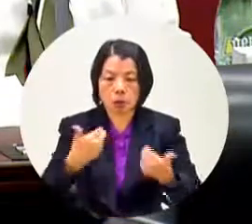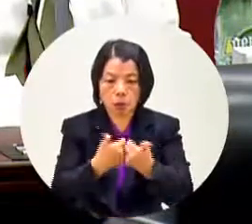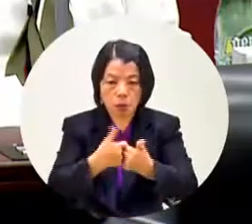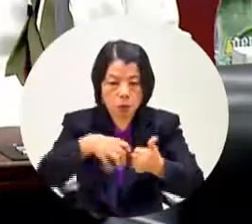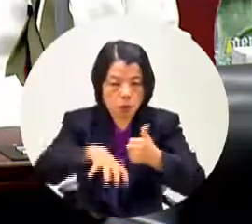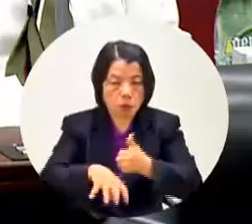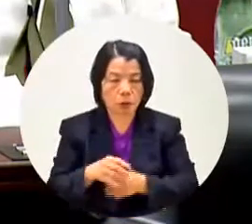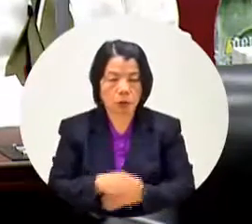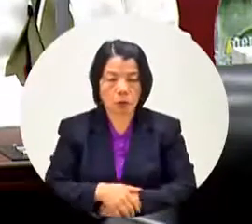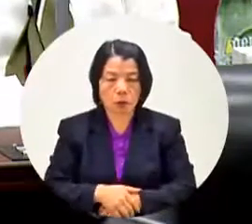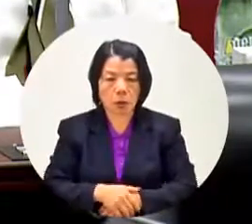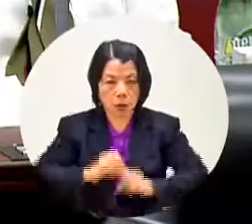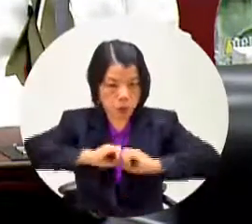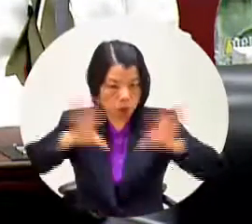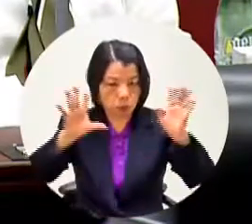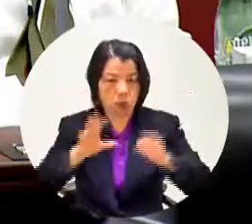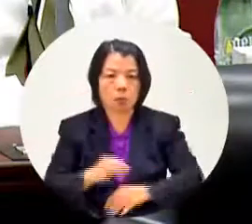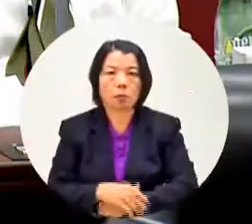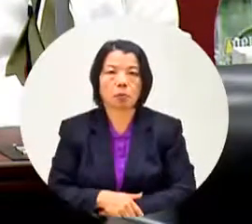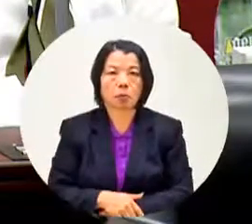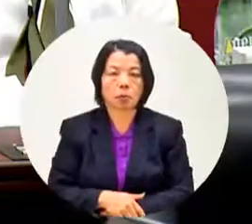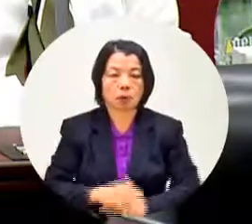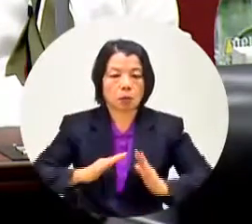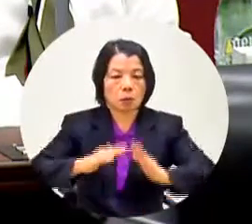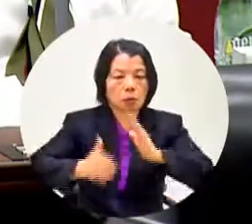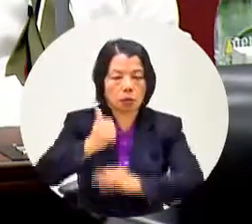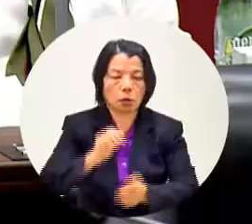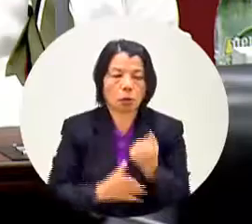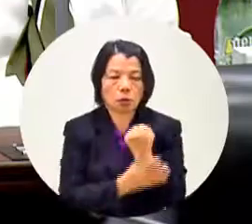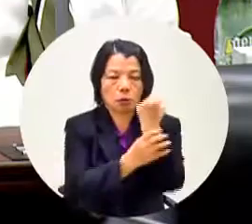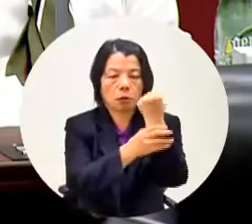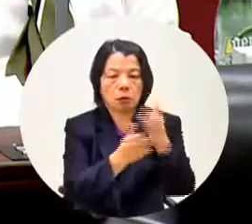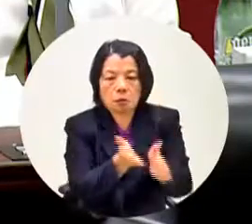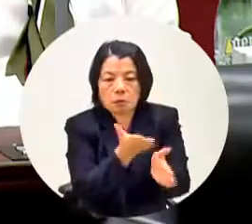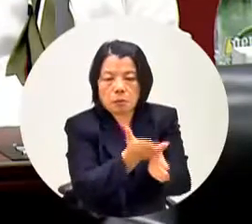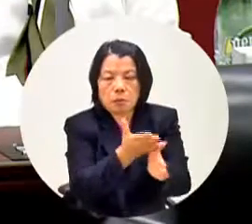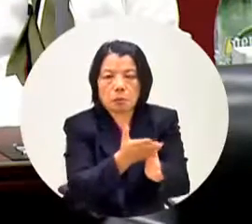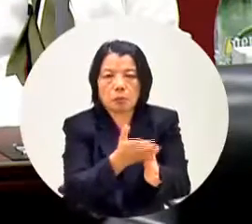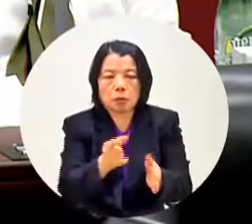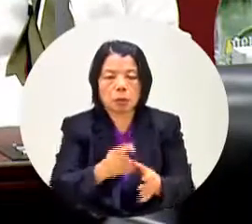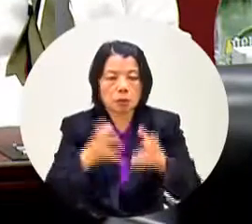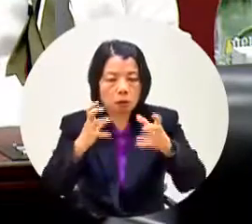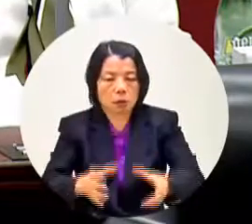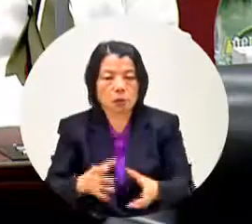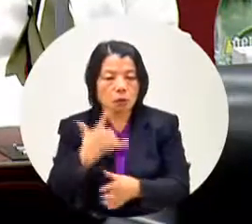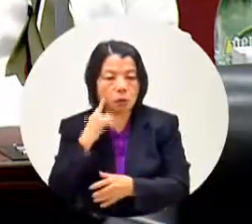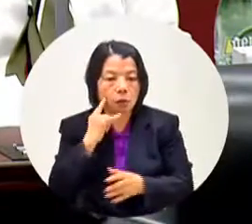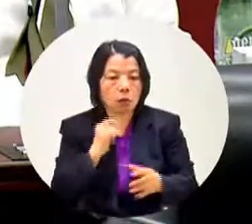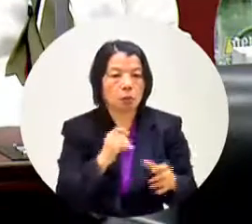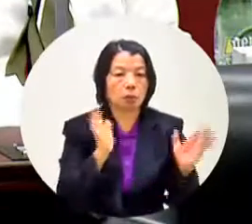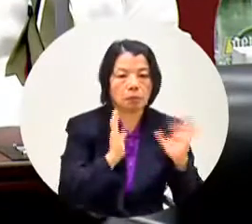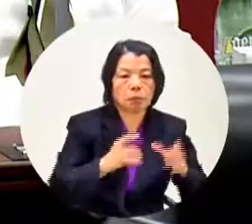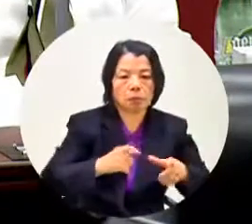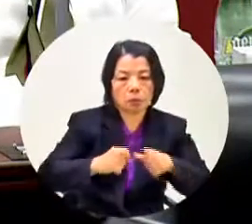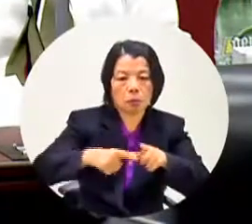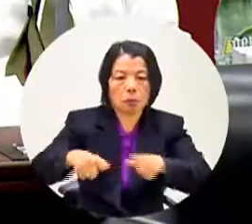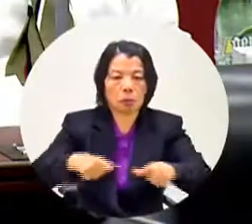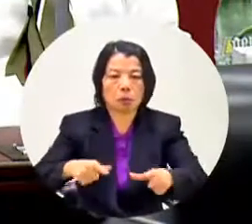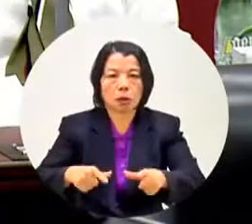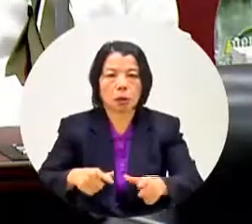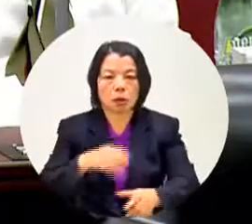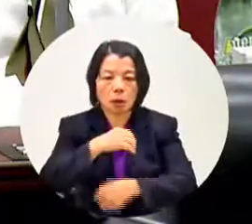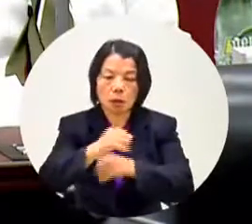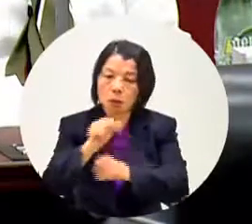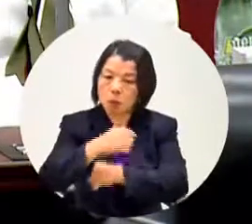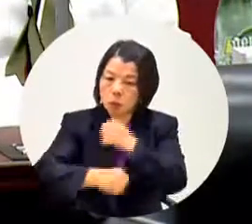个，公园设置了如果没有厕所，那我想请问一下，如果市长您带您的孙子去到这个公园，您的孙子内急